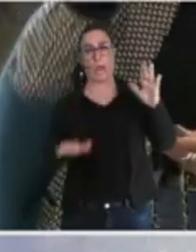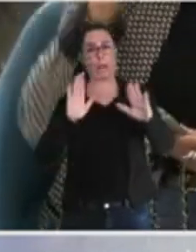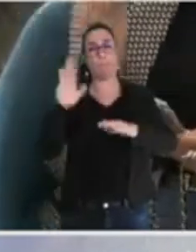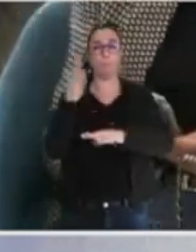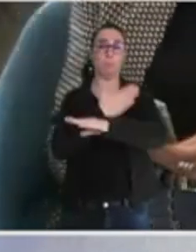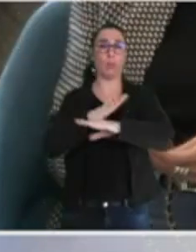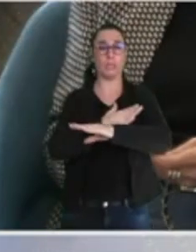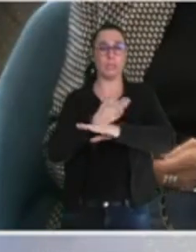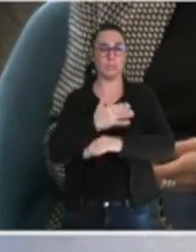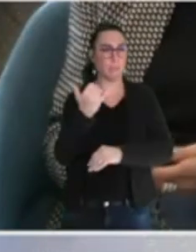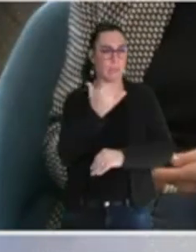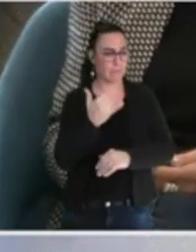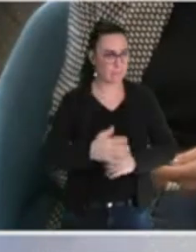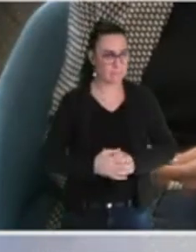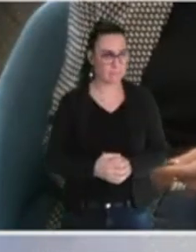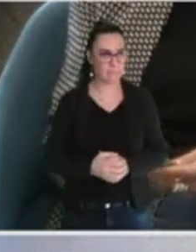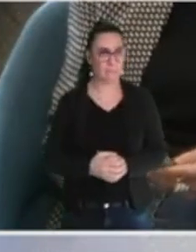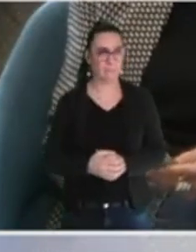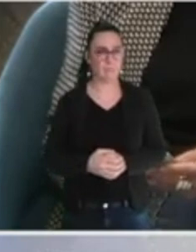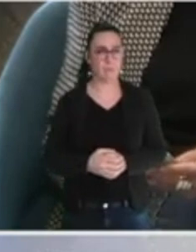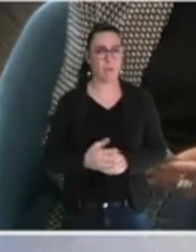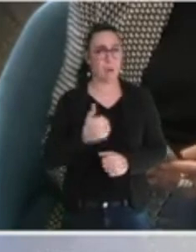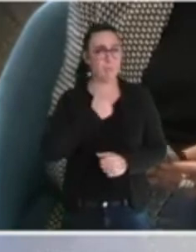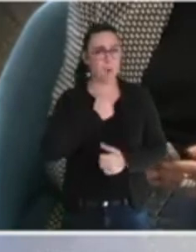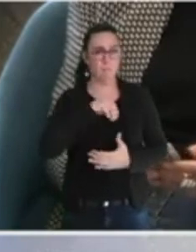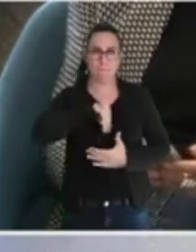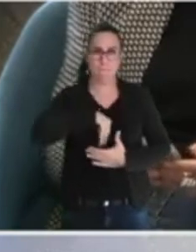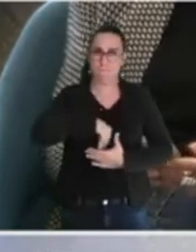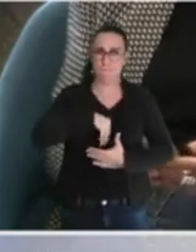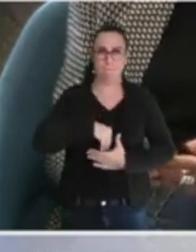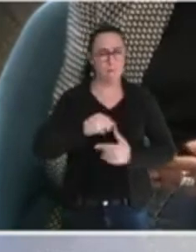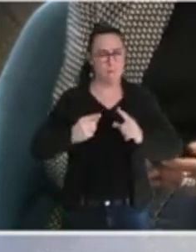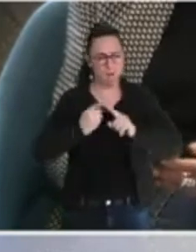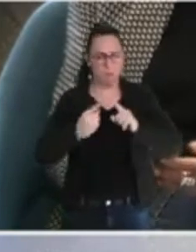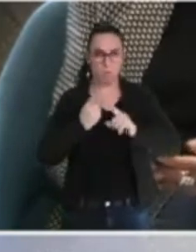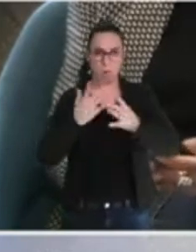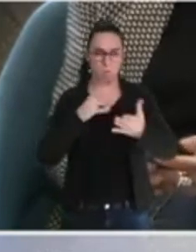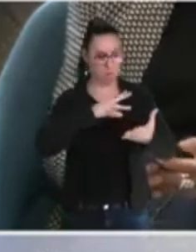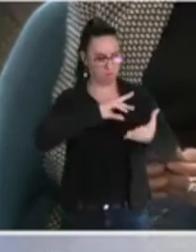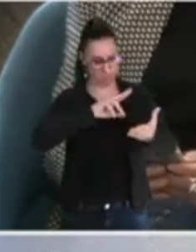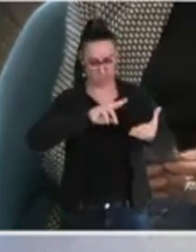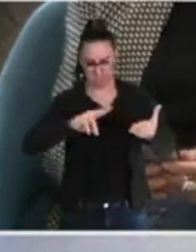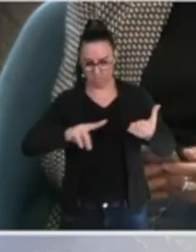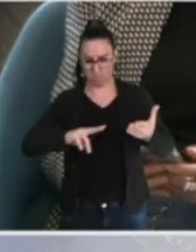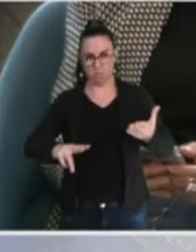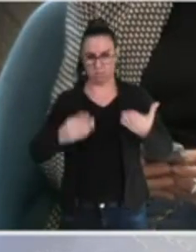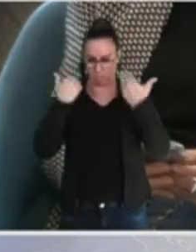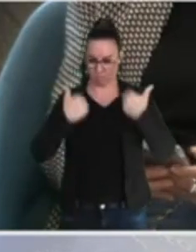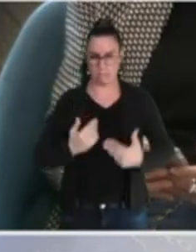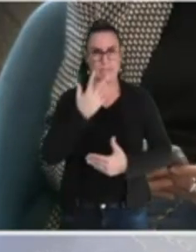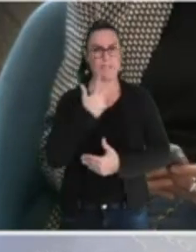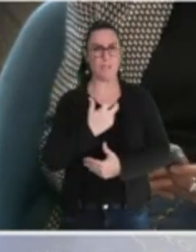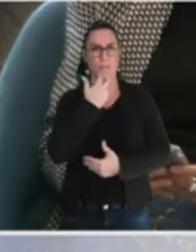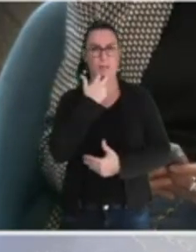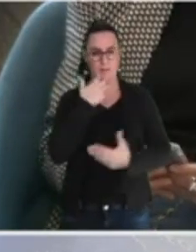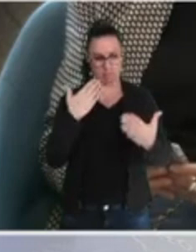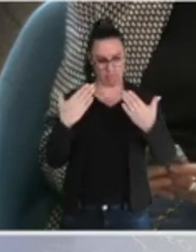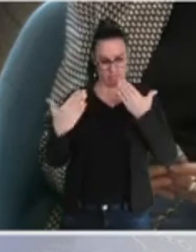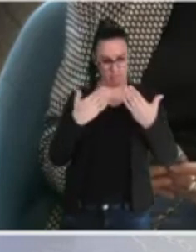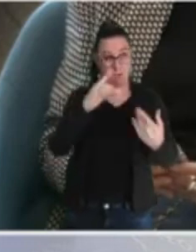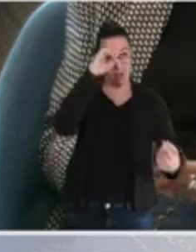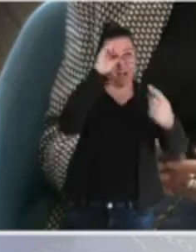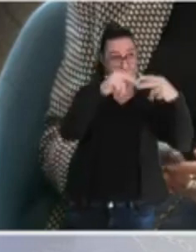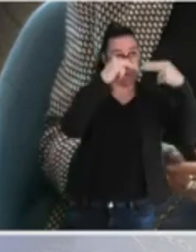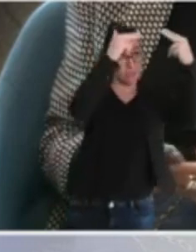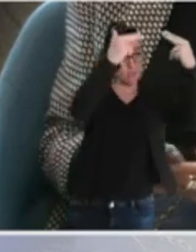vous dire en préambule que ce qui m'anime à la lecture de ce document, comme citoyenne qui compare les ambitions et les résultats